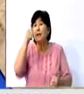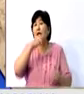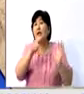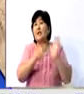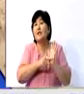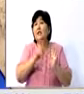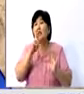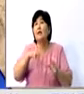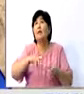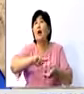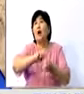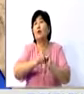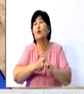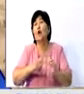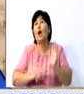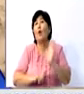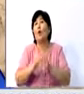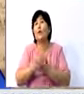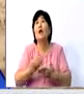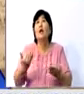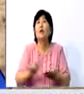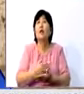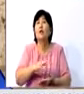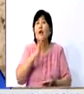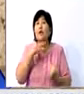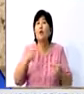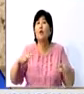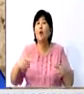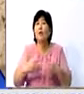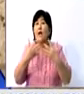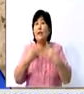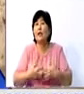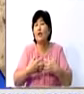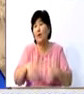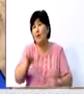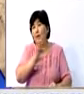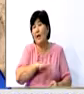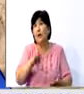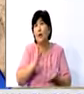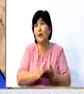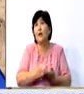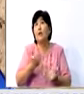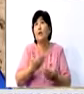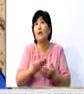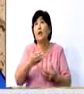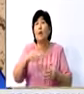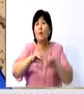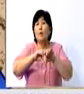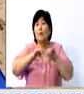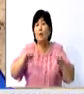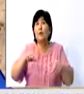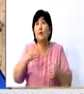7 шақырым ауыстыру қолға алынған. Жаңғыртылу барысында заманауи техникалар мен технологиялар да пайдаланылуда. Мысалға мына полиуретан